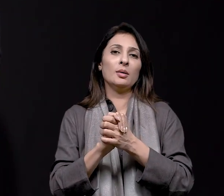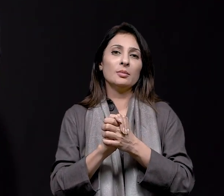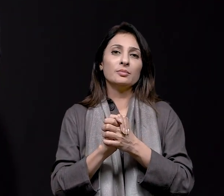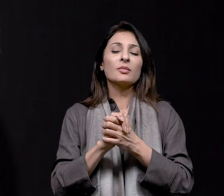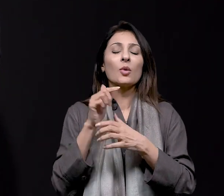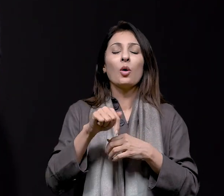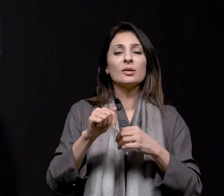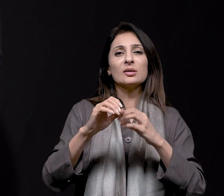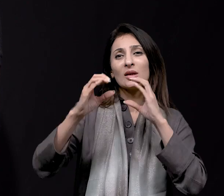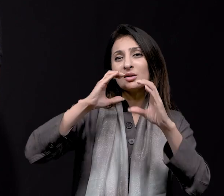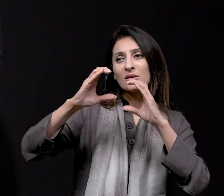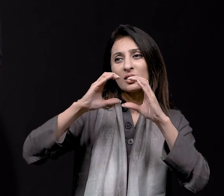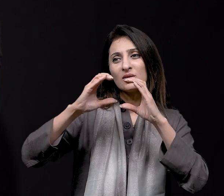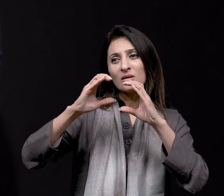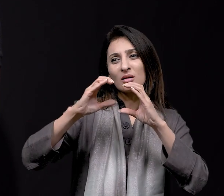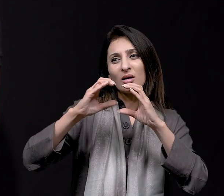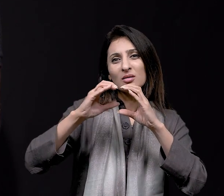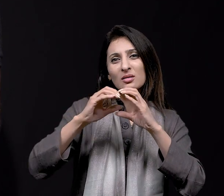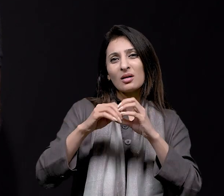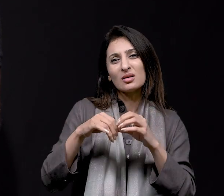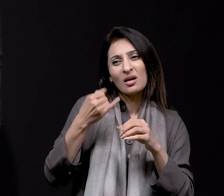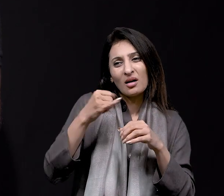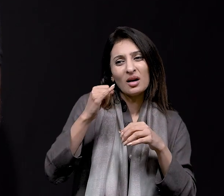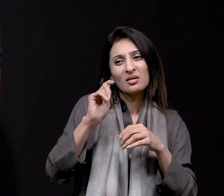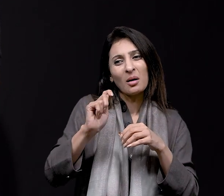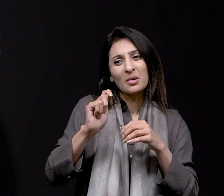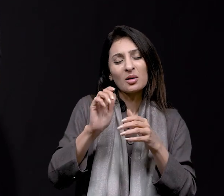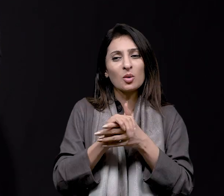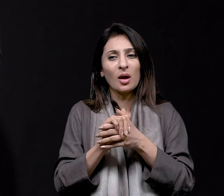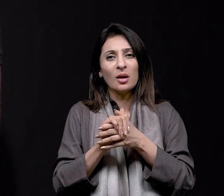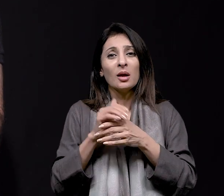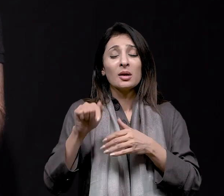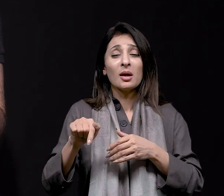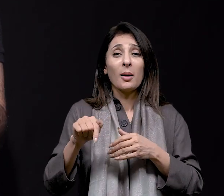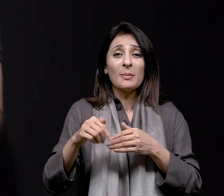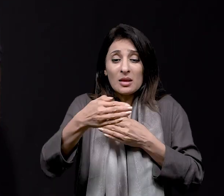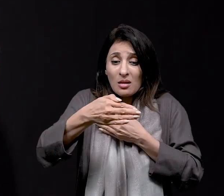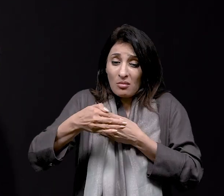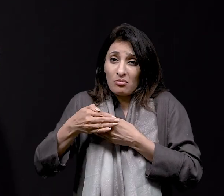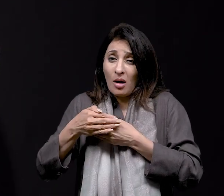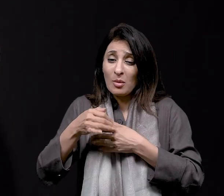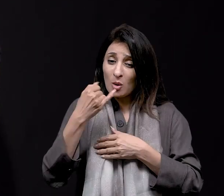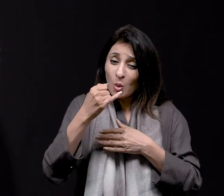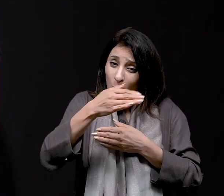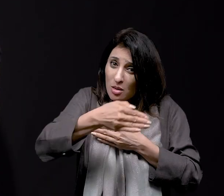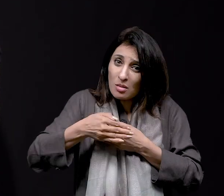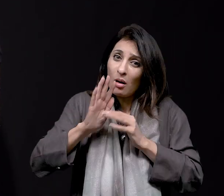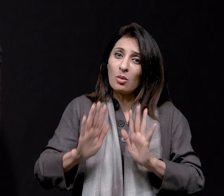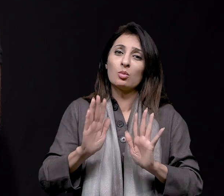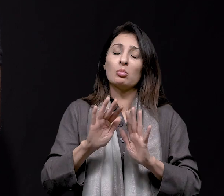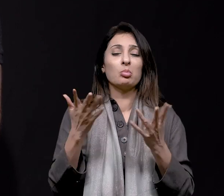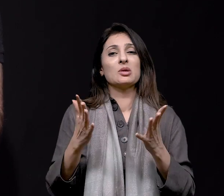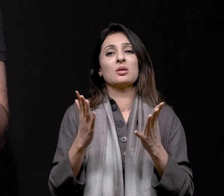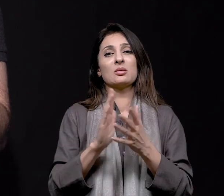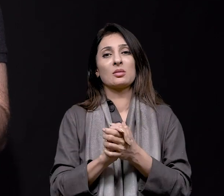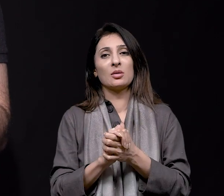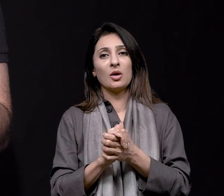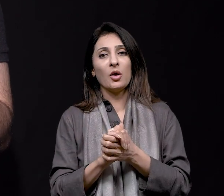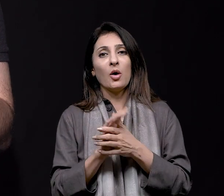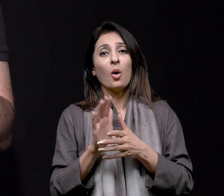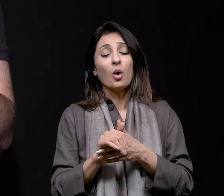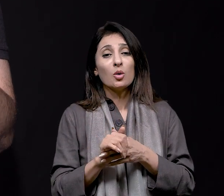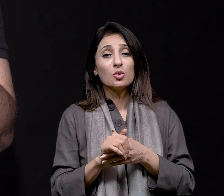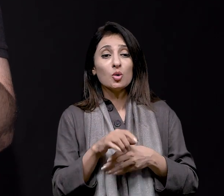کلائمیٹ چینج انیکوالٹی کی ڈسکشن کا اکثر نقصان یہ ہوتا ہے کہ ہم ایک وکٹم مائنڈ سیٹ کے اندر آ جاتے ہیں اور